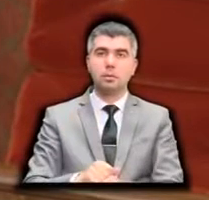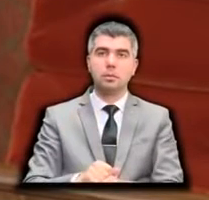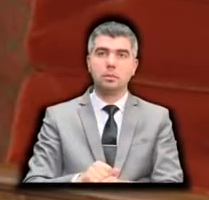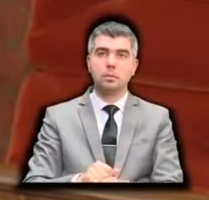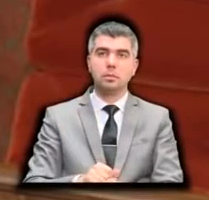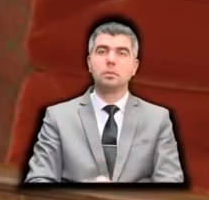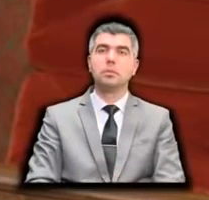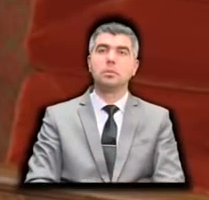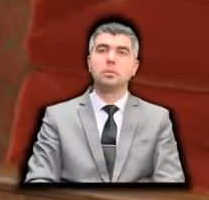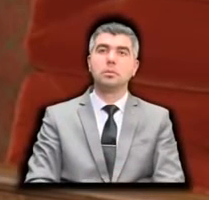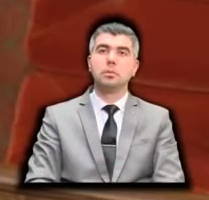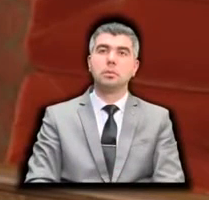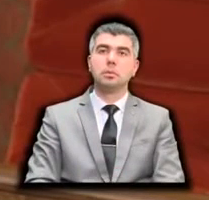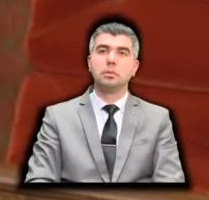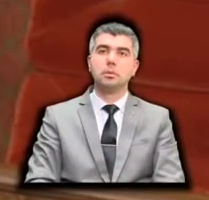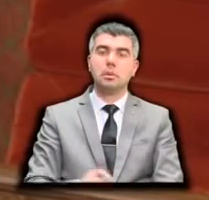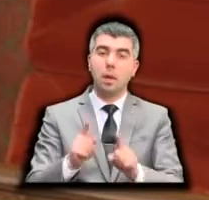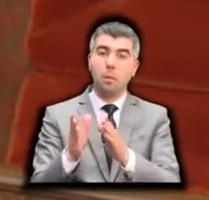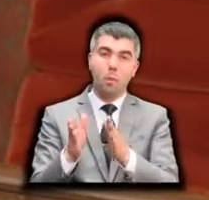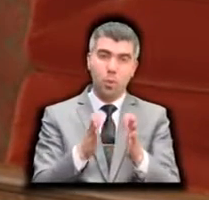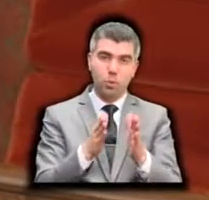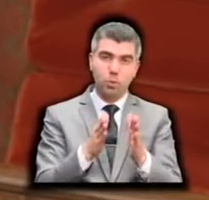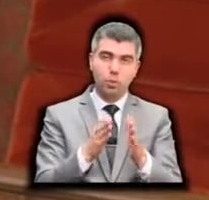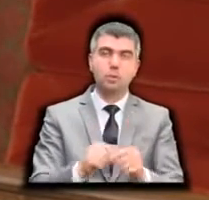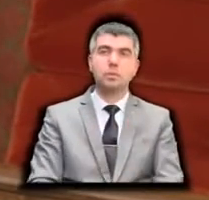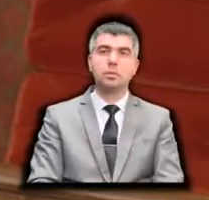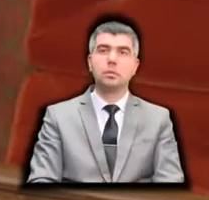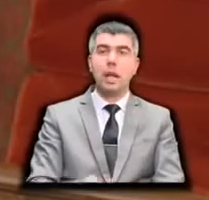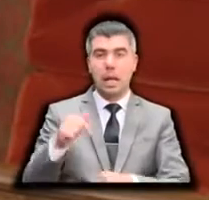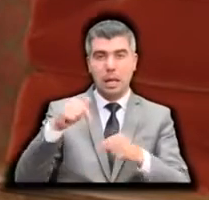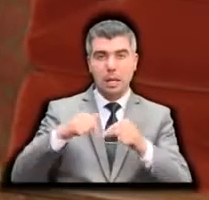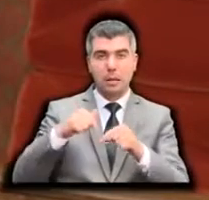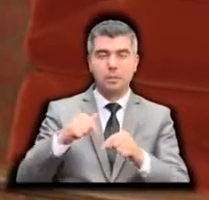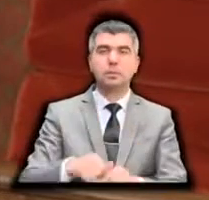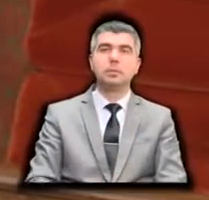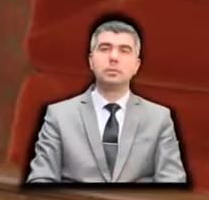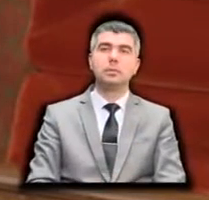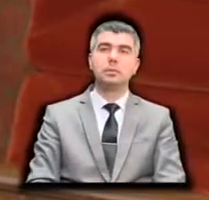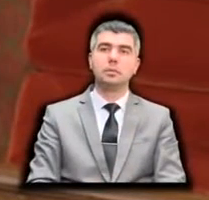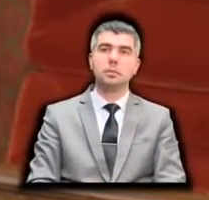الصافي، هذا السقف. وكاين